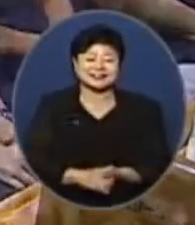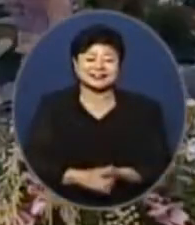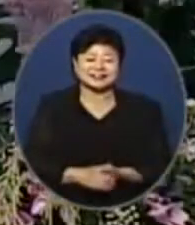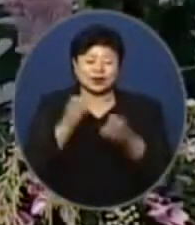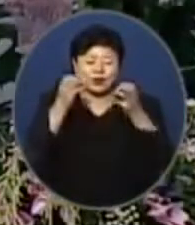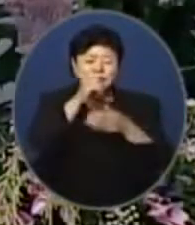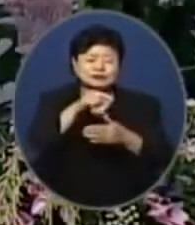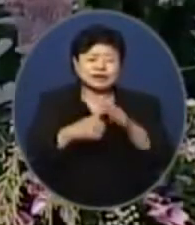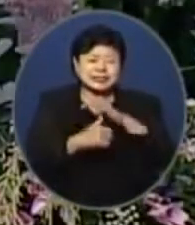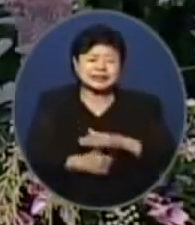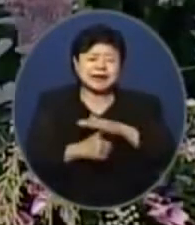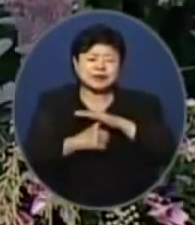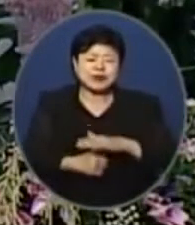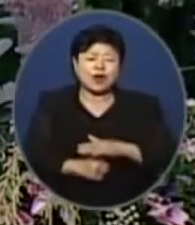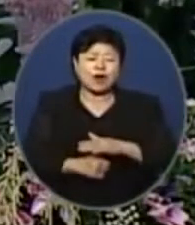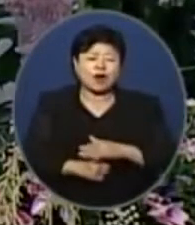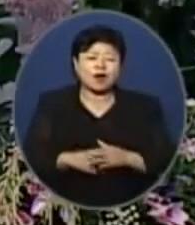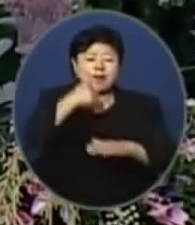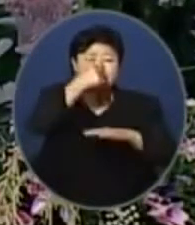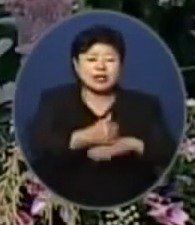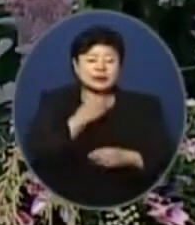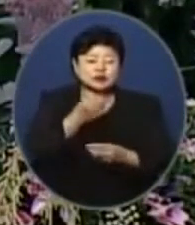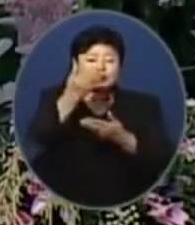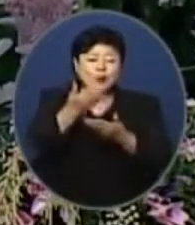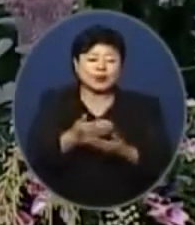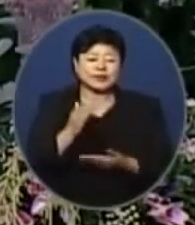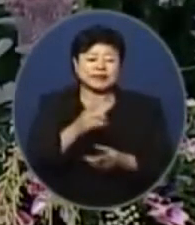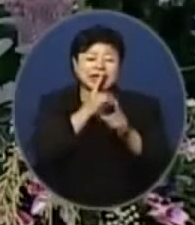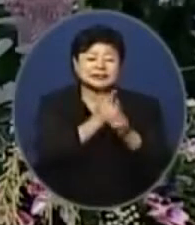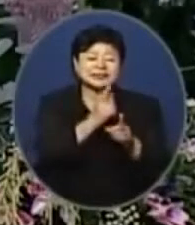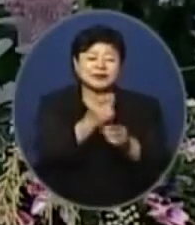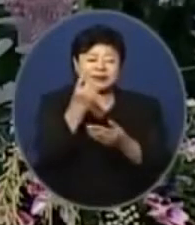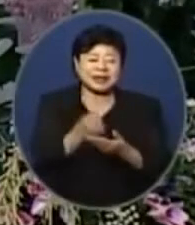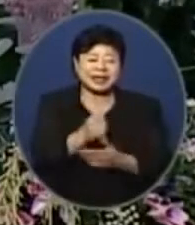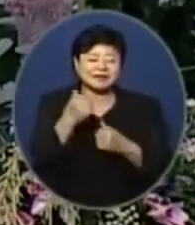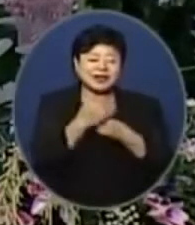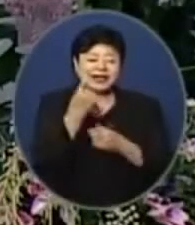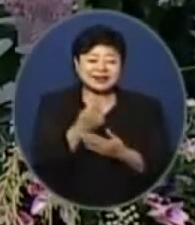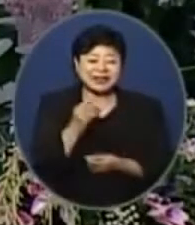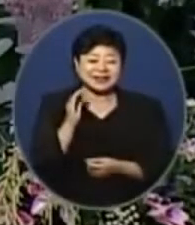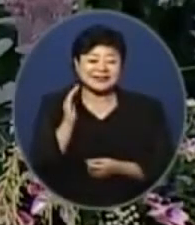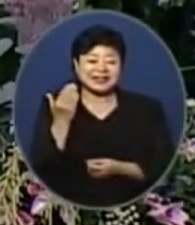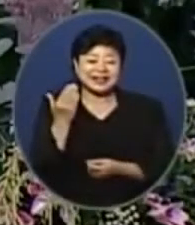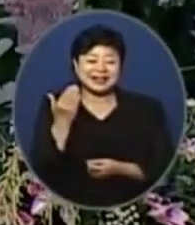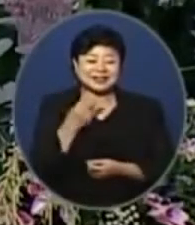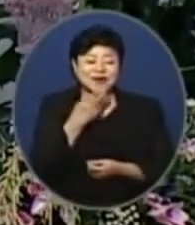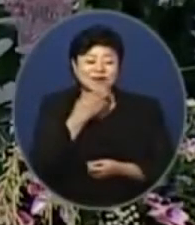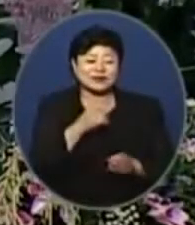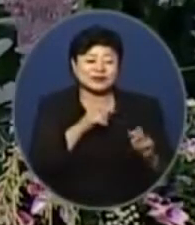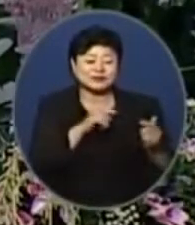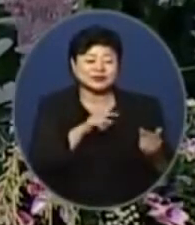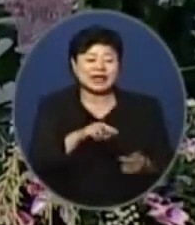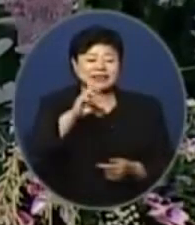고난 중에도 참고 견디면 궁극적으로 우리에게 축복이 다가옵니다. 승리가 다가옵니다. 하나님의 은혜가 임하게 되는 것입니다. 요한복음